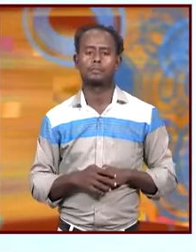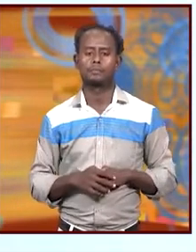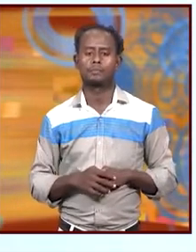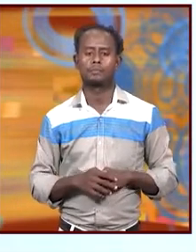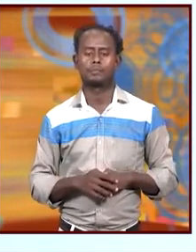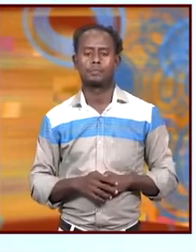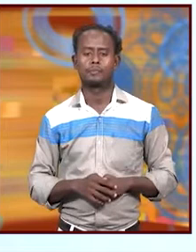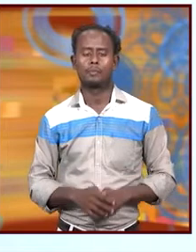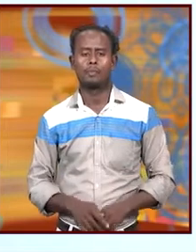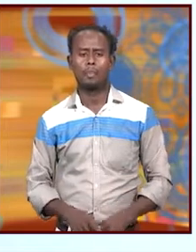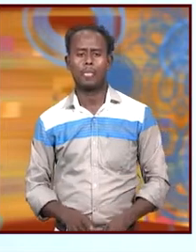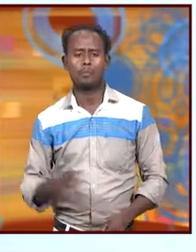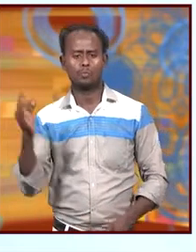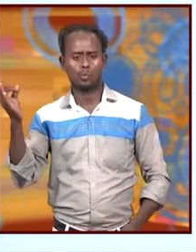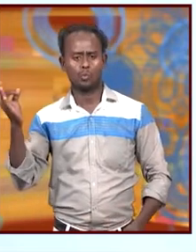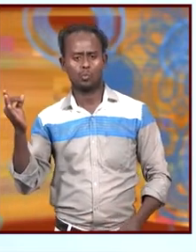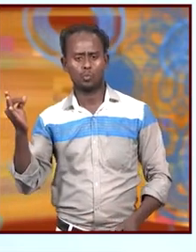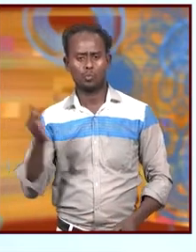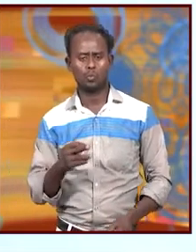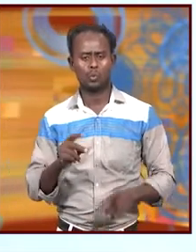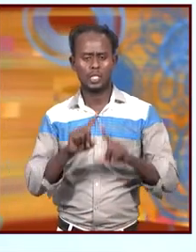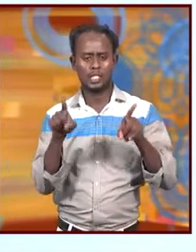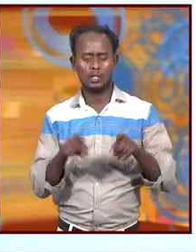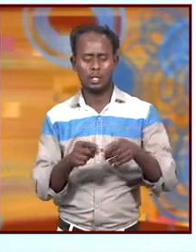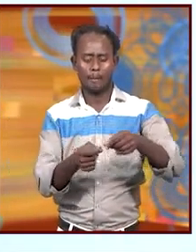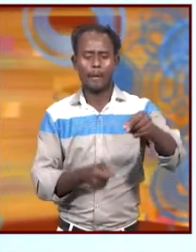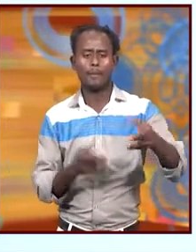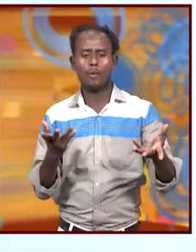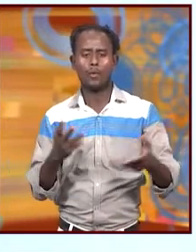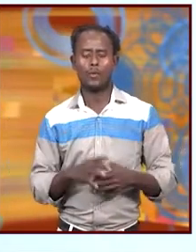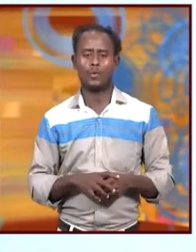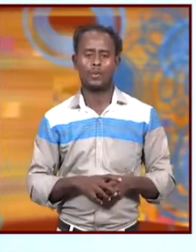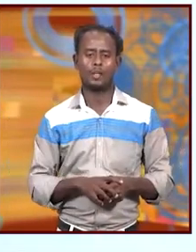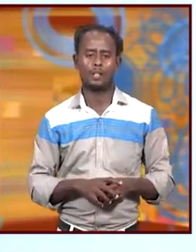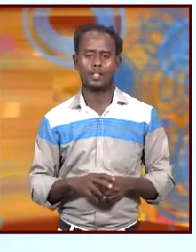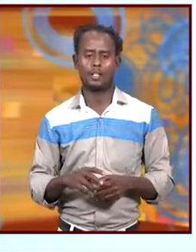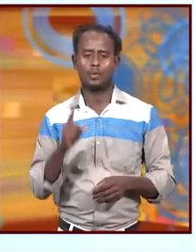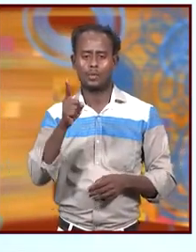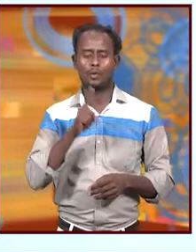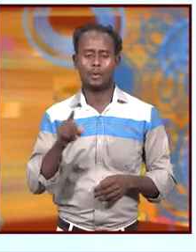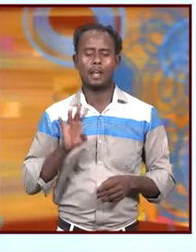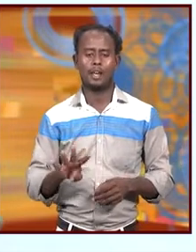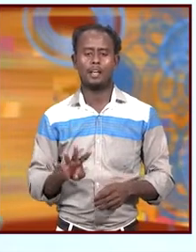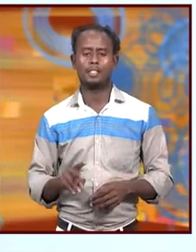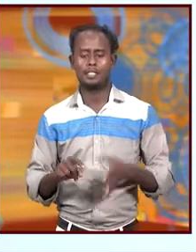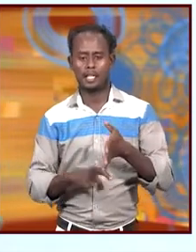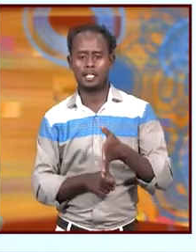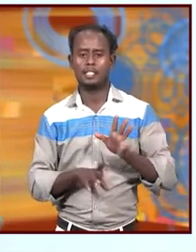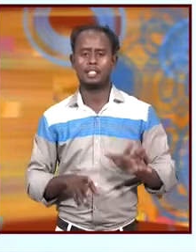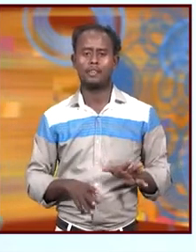ஆக புதிய சதுரத்துடைய பரப்பளவு என்னவாக இருக்கும்? ஆமாம், 1/4